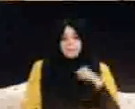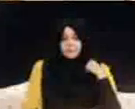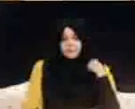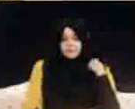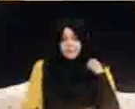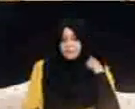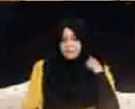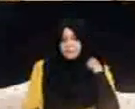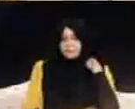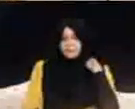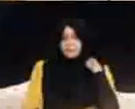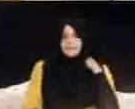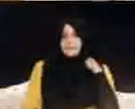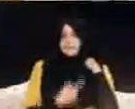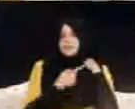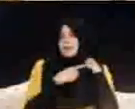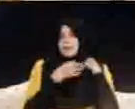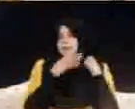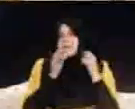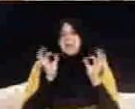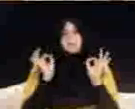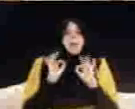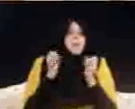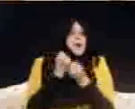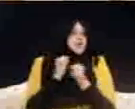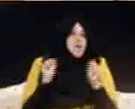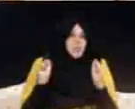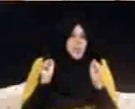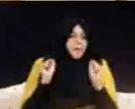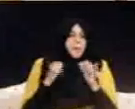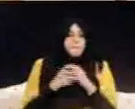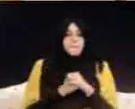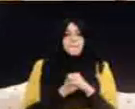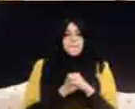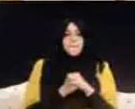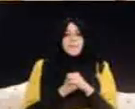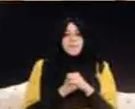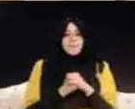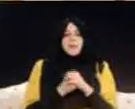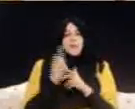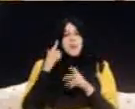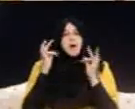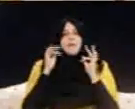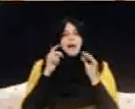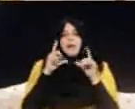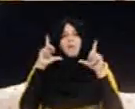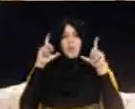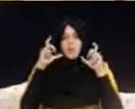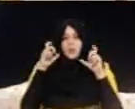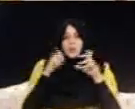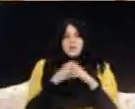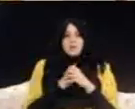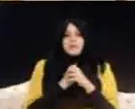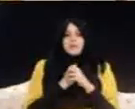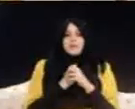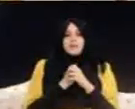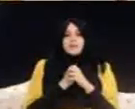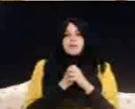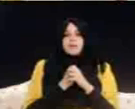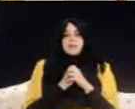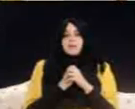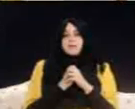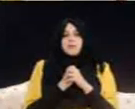نعم أخت ناصرة، والله لا حرج يا أختي الفاضلة، لأنه موضوع الصورة وكذا، فهذا الأمر، هذا المنبر